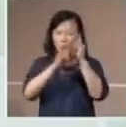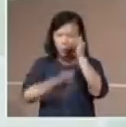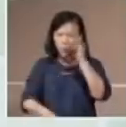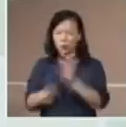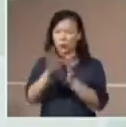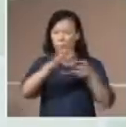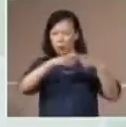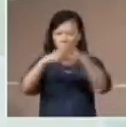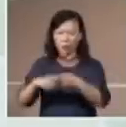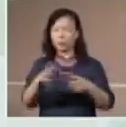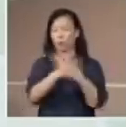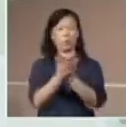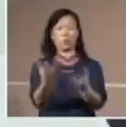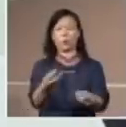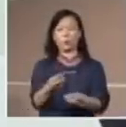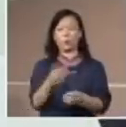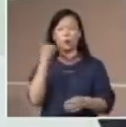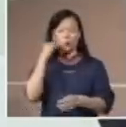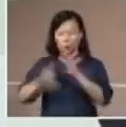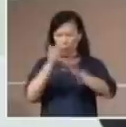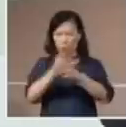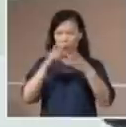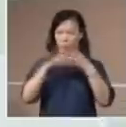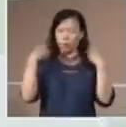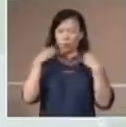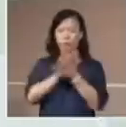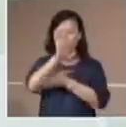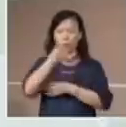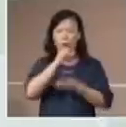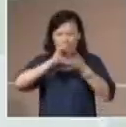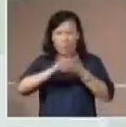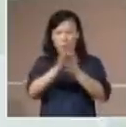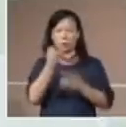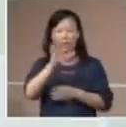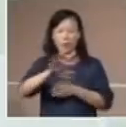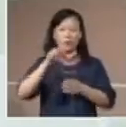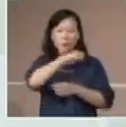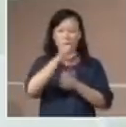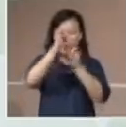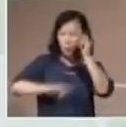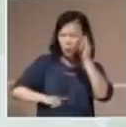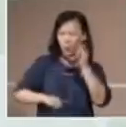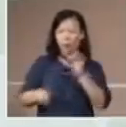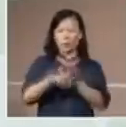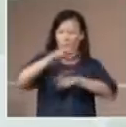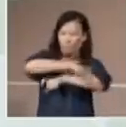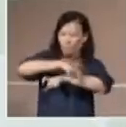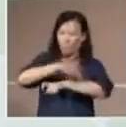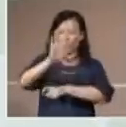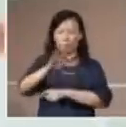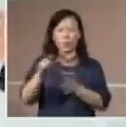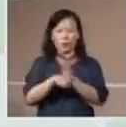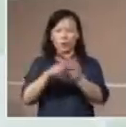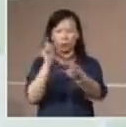三代无做连结。所以呢，我若做民进党党主席咧，那么咱一定要把咱的台湾的历史，要设计一挂机